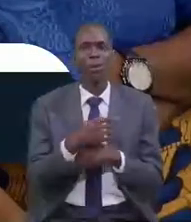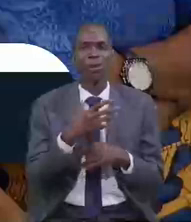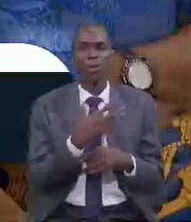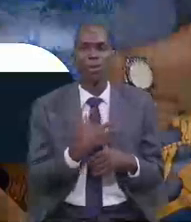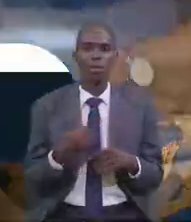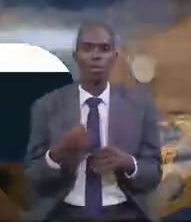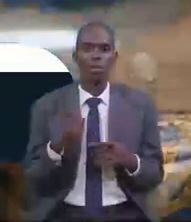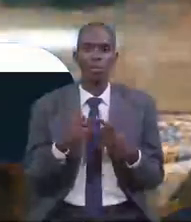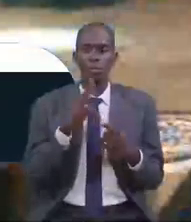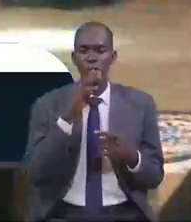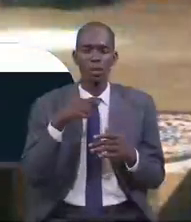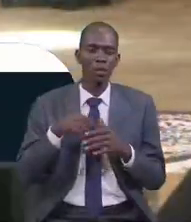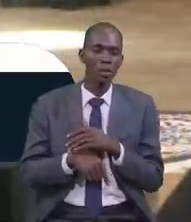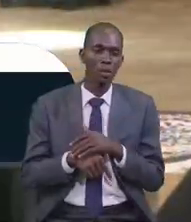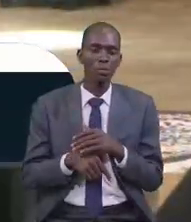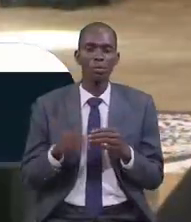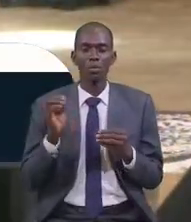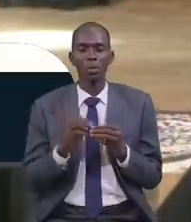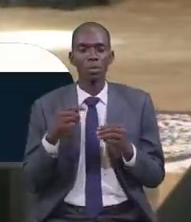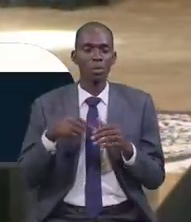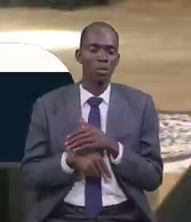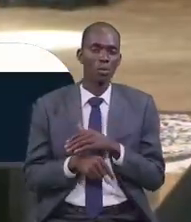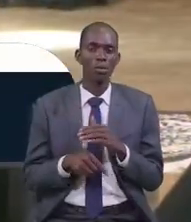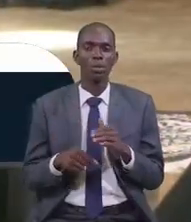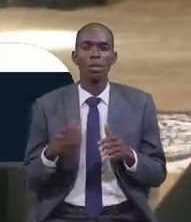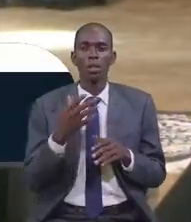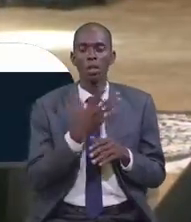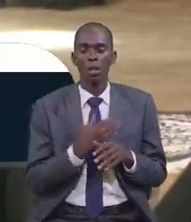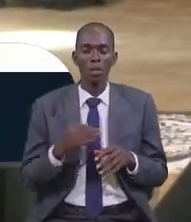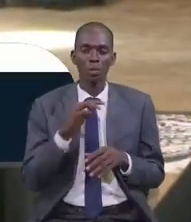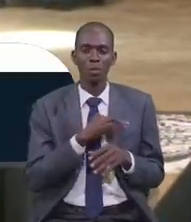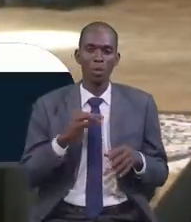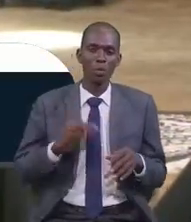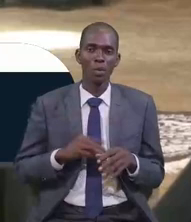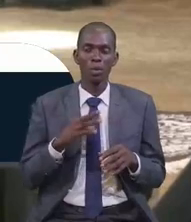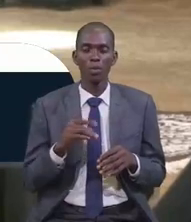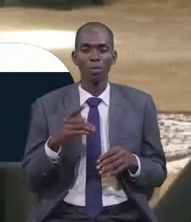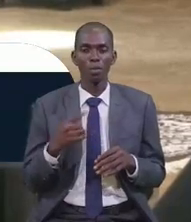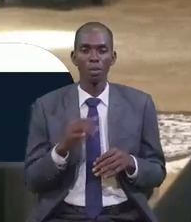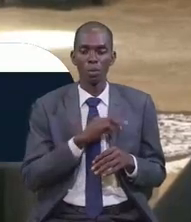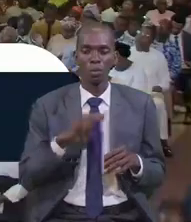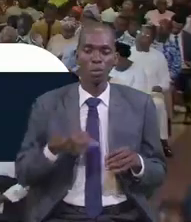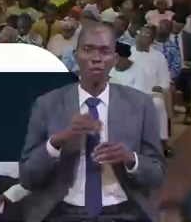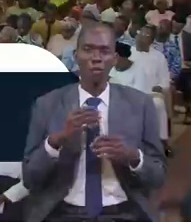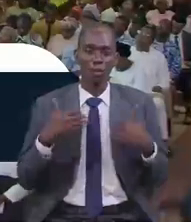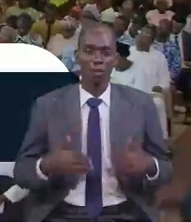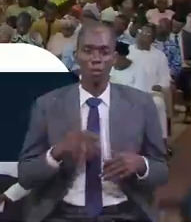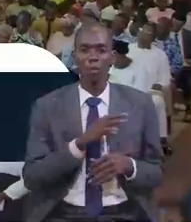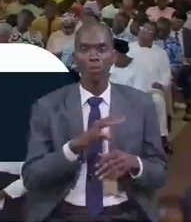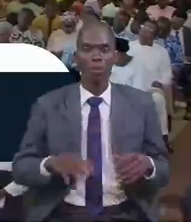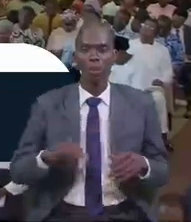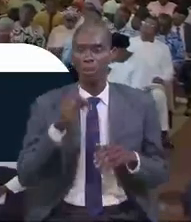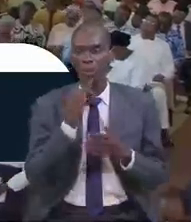profond, être le plus profond membre du corps de Christ, cela est disponible pour vous ce matin. Toutes